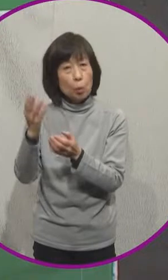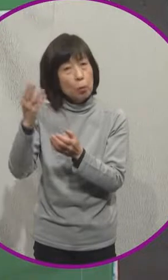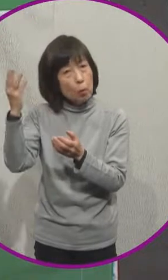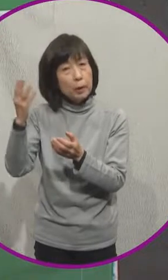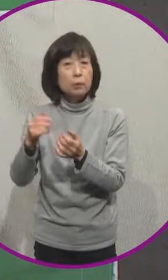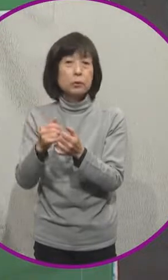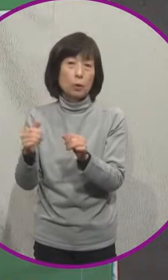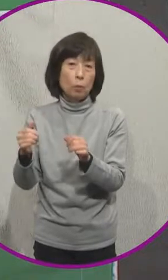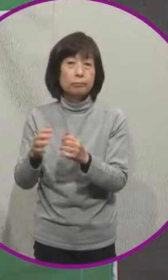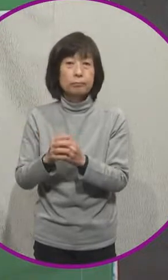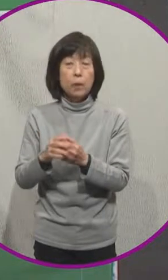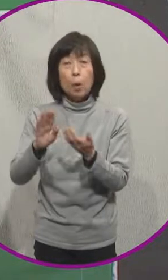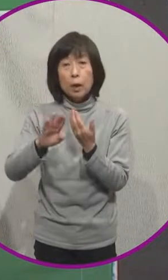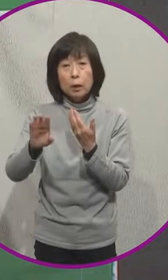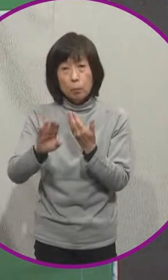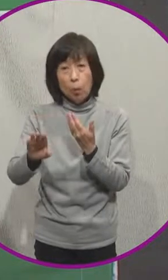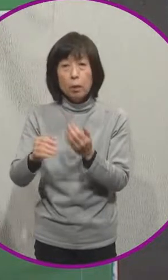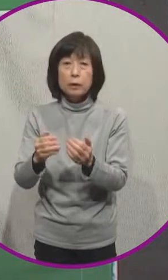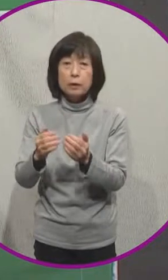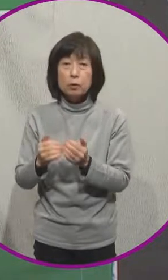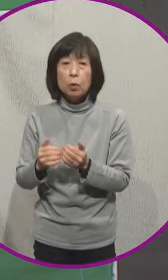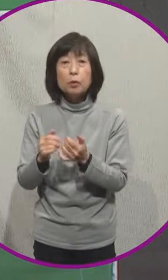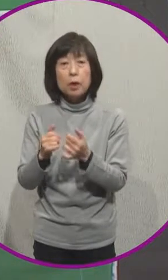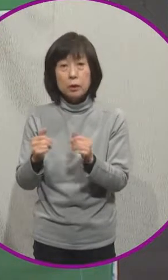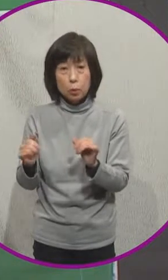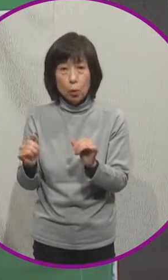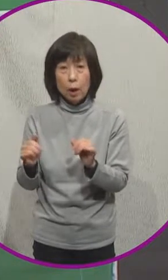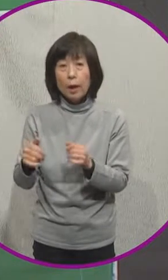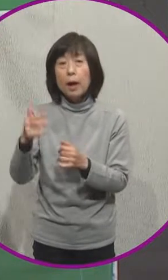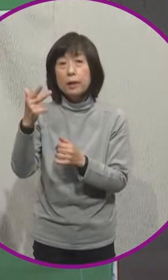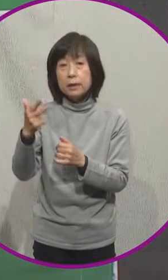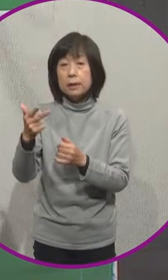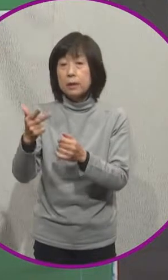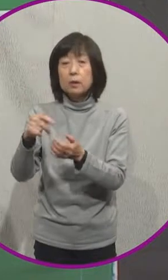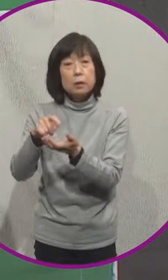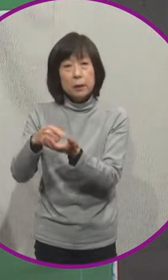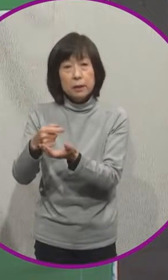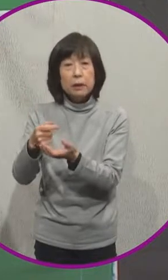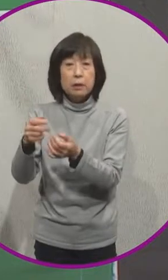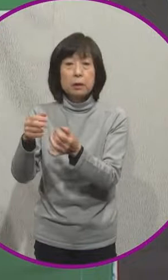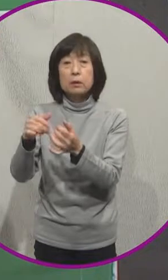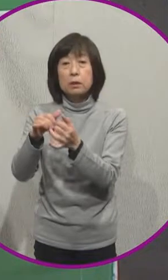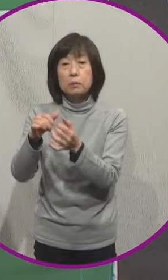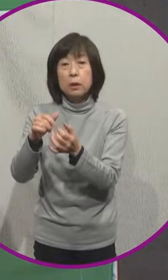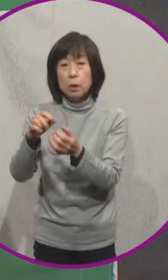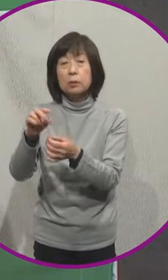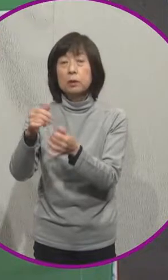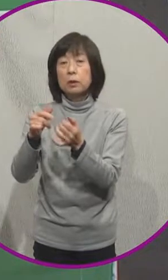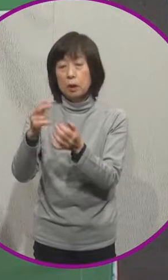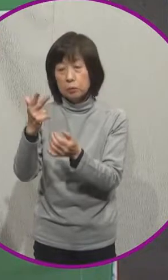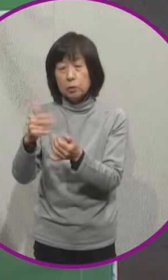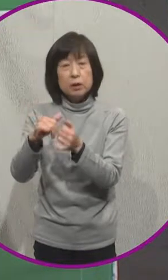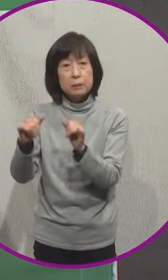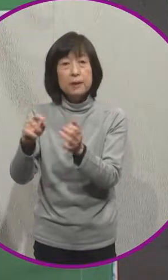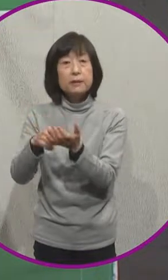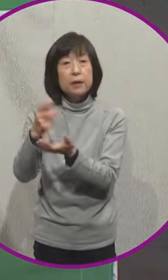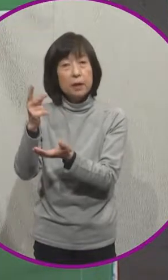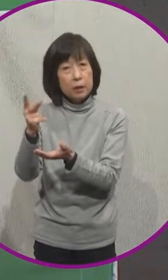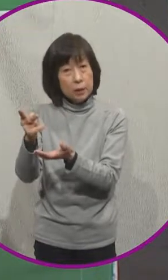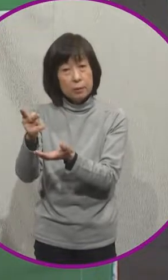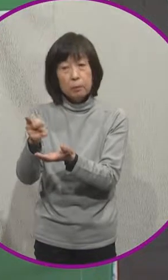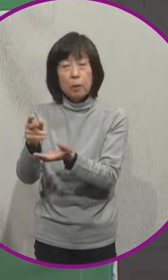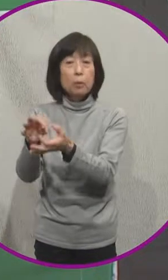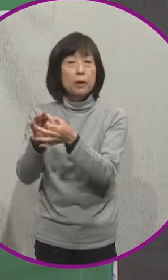この他にも市県民税の申告書が必要な人は市民税課にご連絡くだされば申告書をお送りいたし